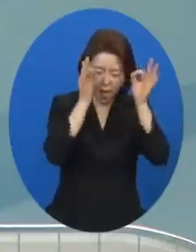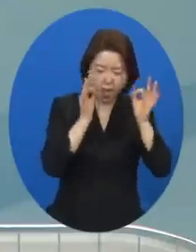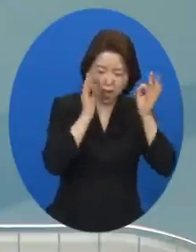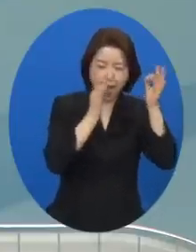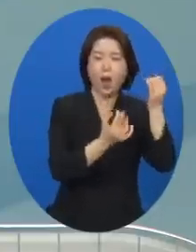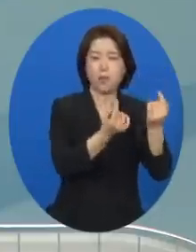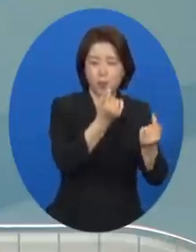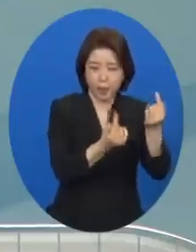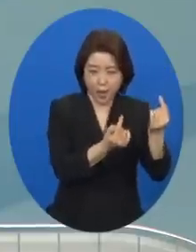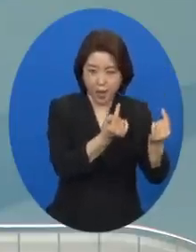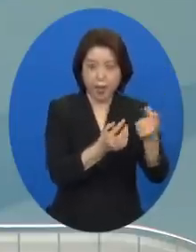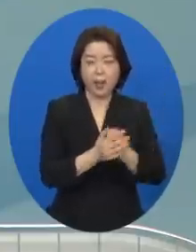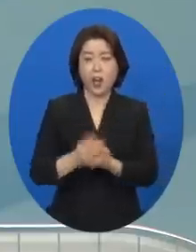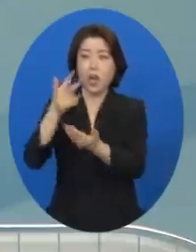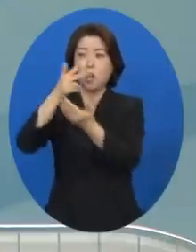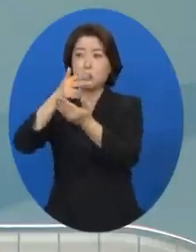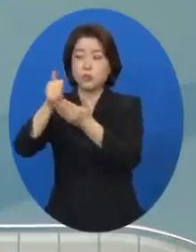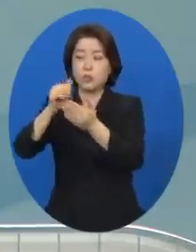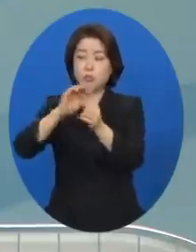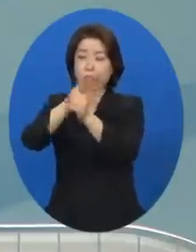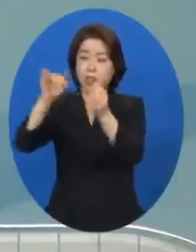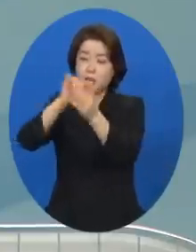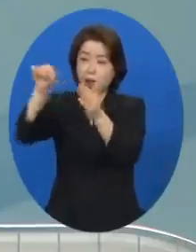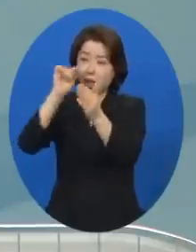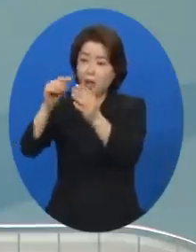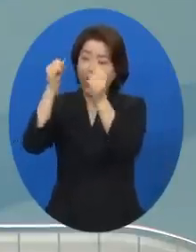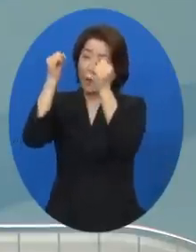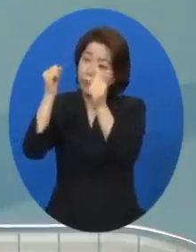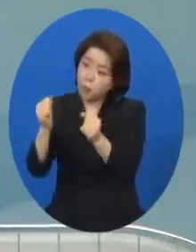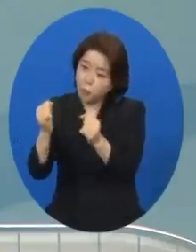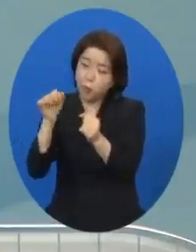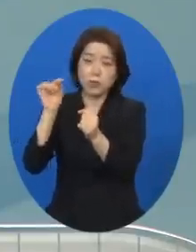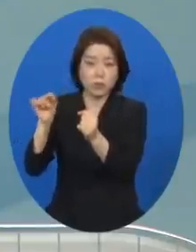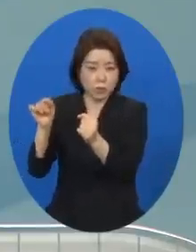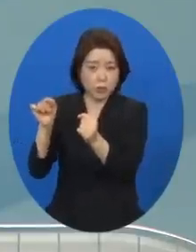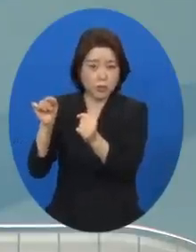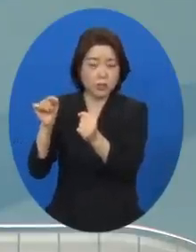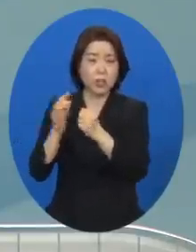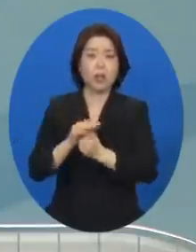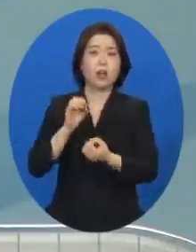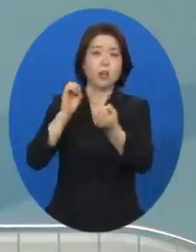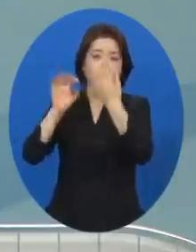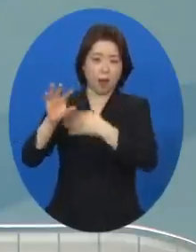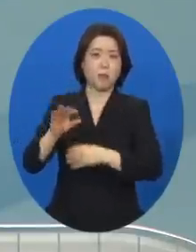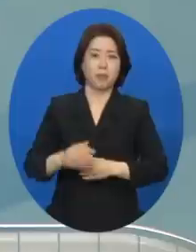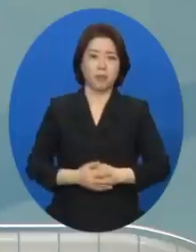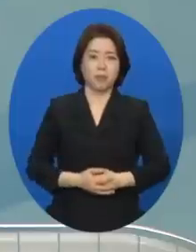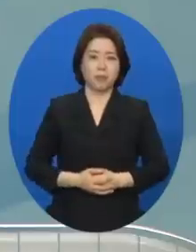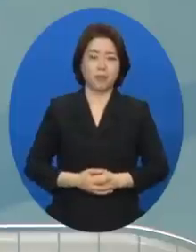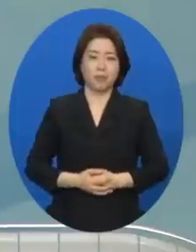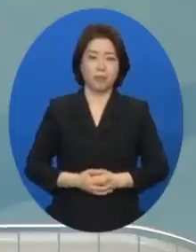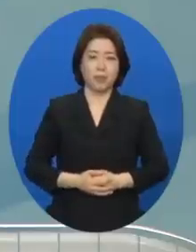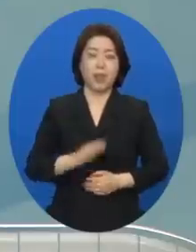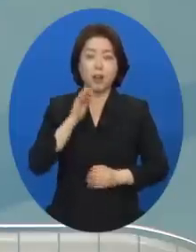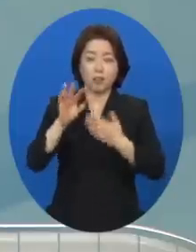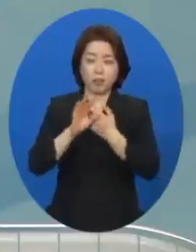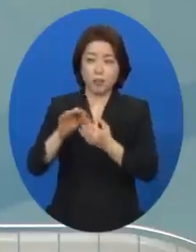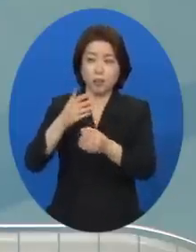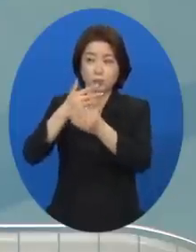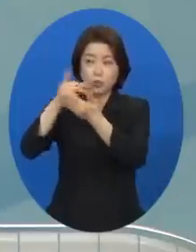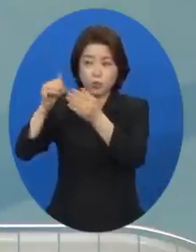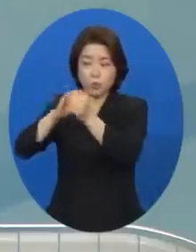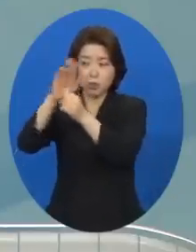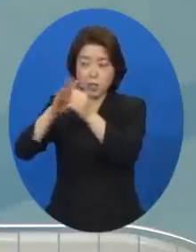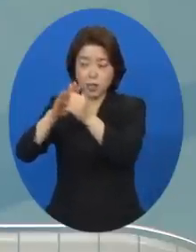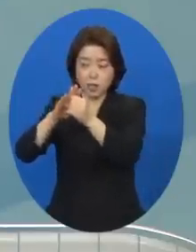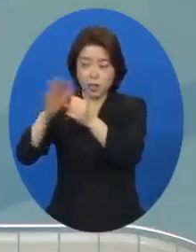보다 주님의 사랑안에 머물러 있는 것이 답이에요 그러면 주님의 사랑이 내 속에서